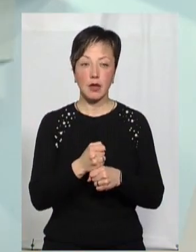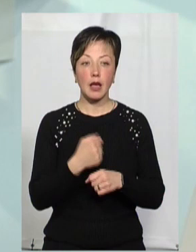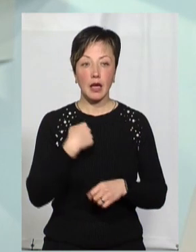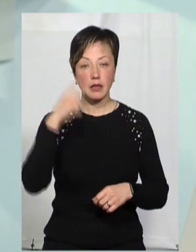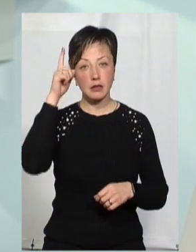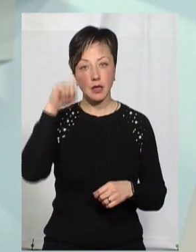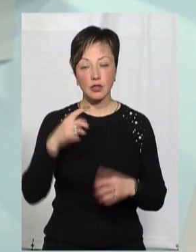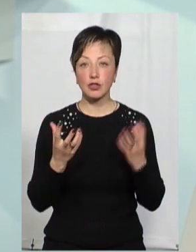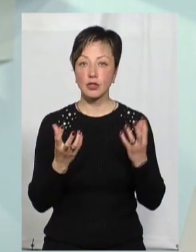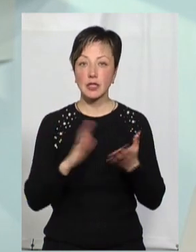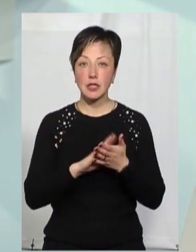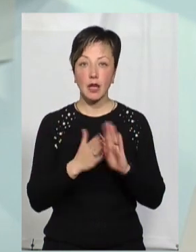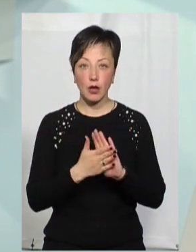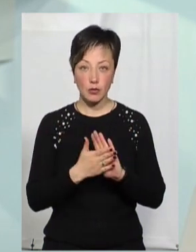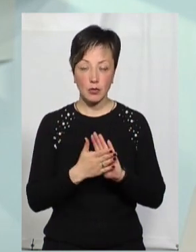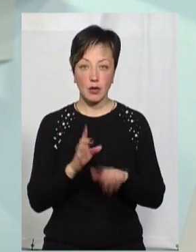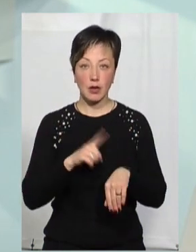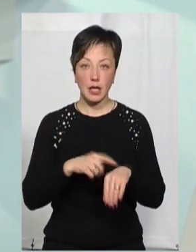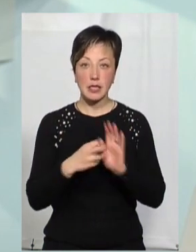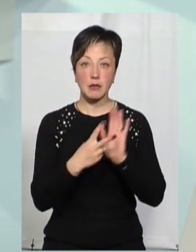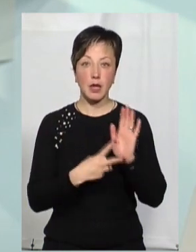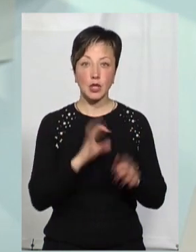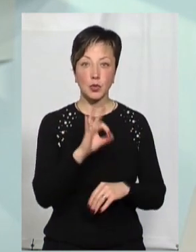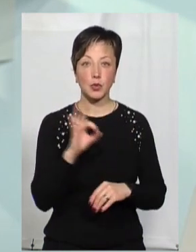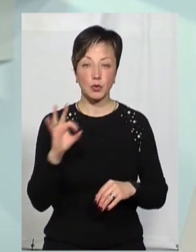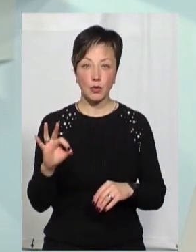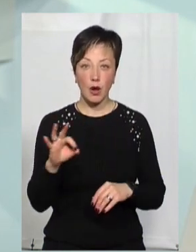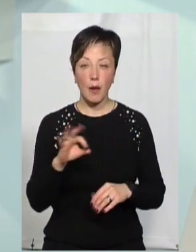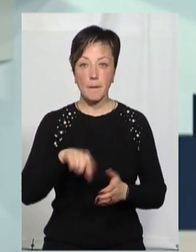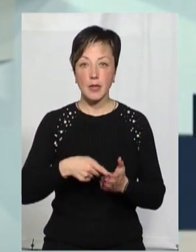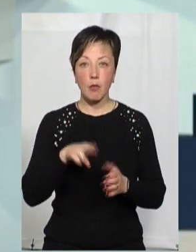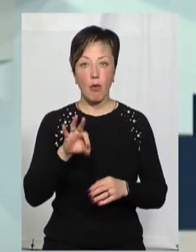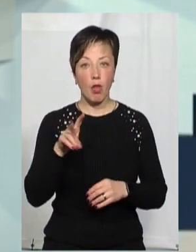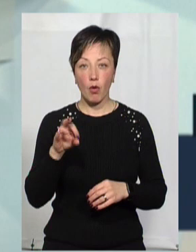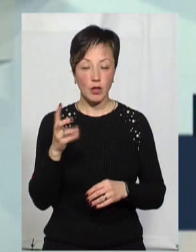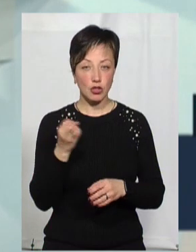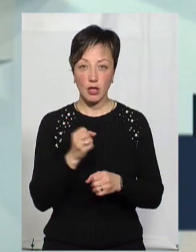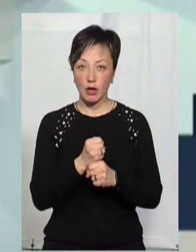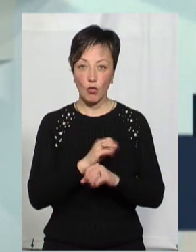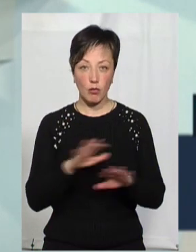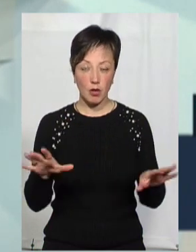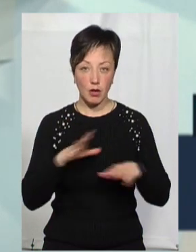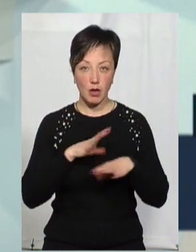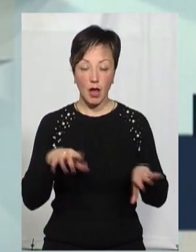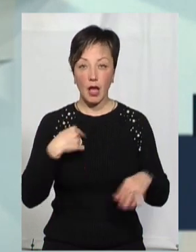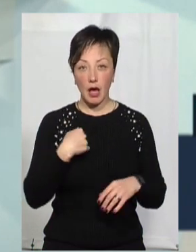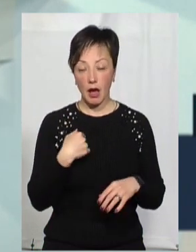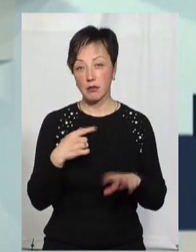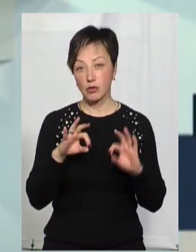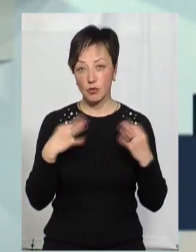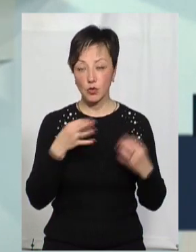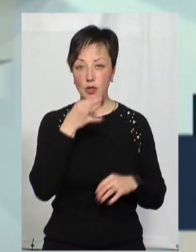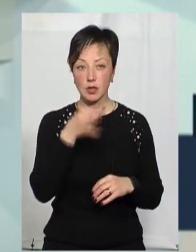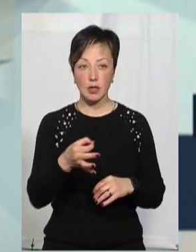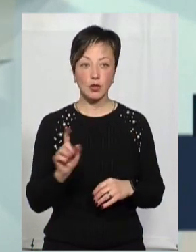Наскільки мені відомо, станом на 17-ту годину у Полонному ще не робили. Однак я собі дозволю